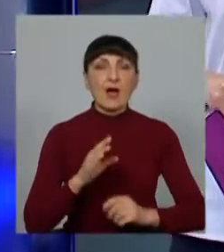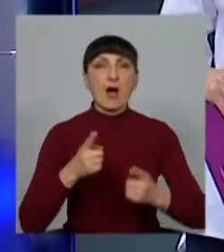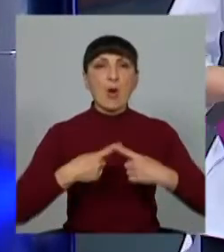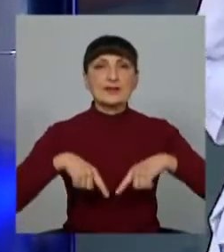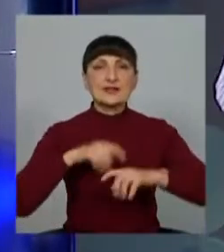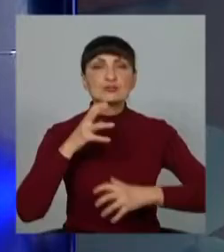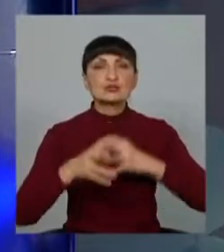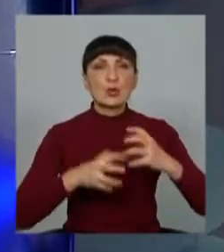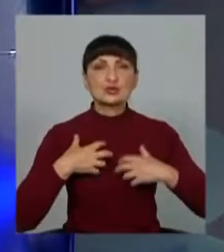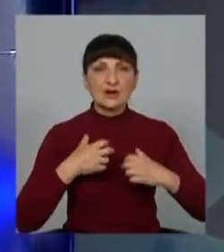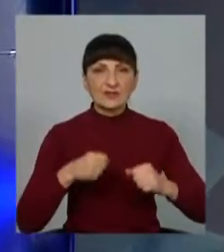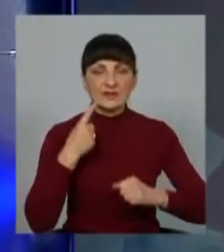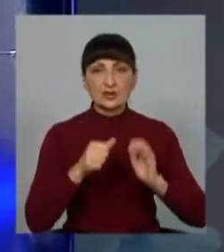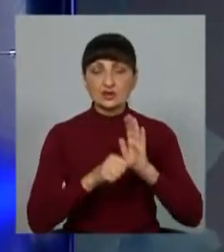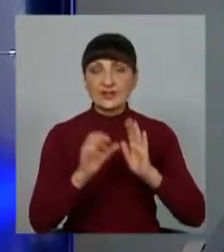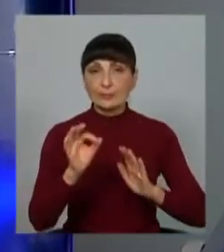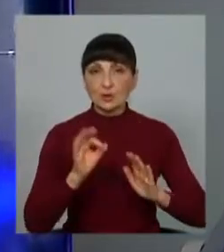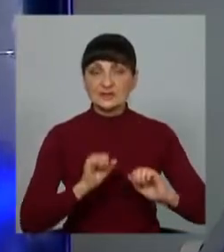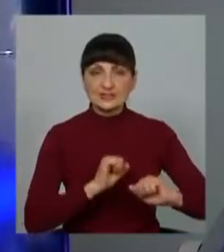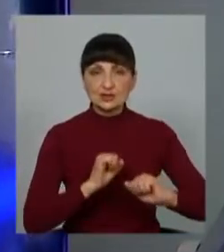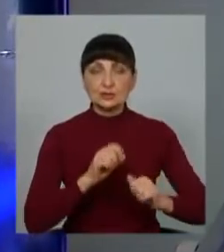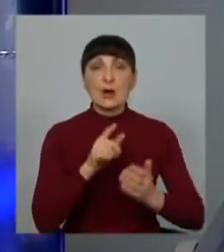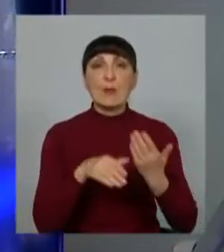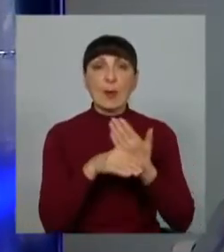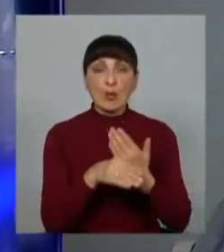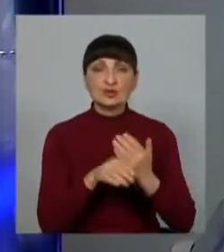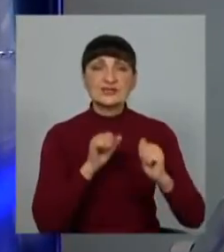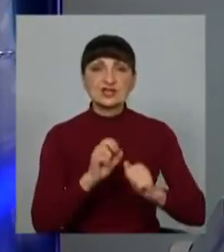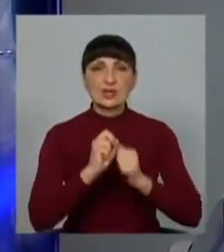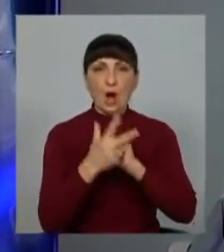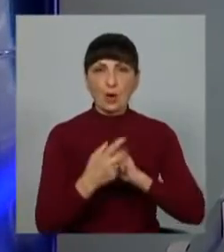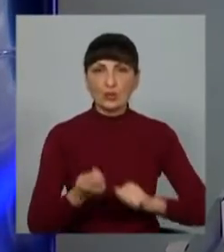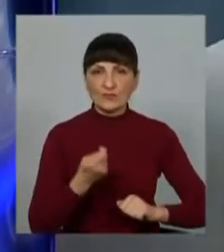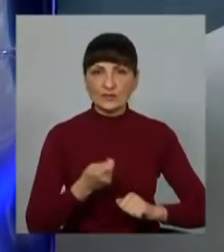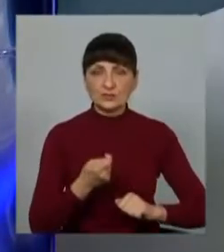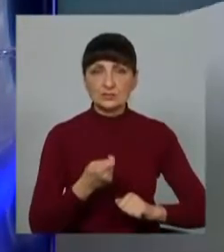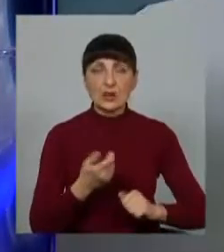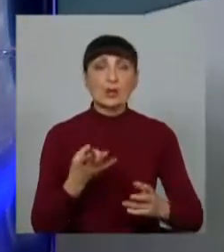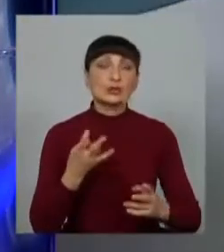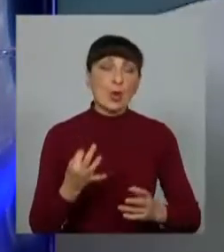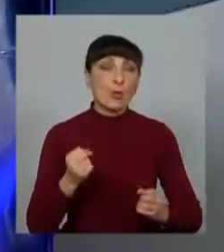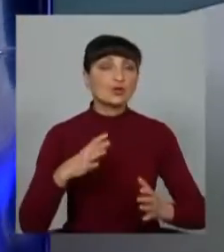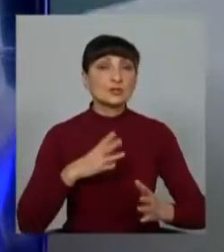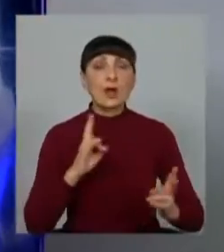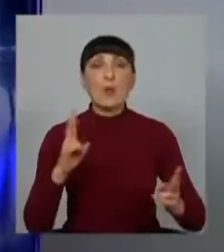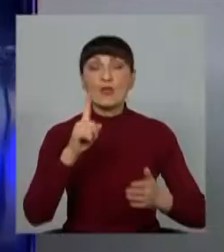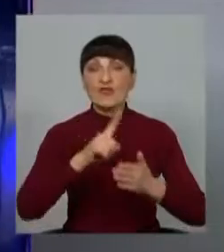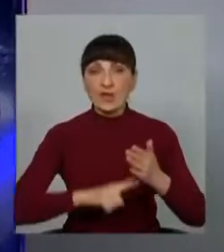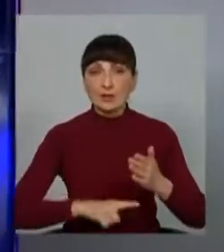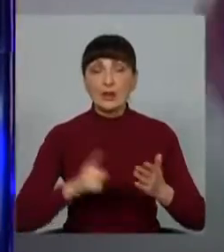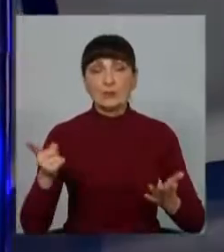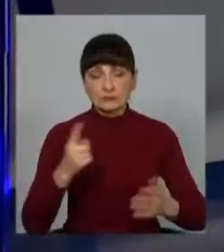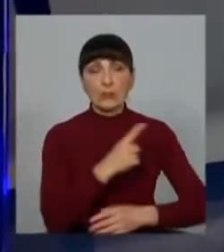что иммунная прослойка в 60% поможет противостоять коронавирусу. Кто знает, но кому верить, как не